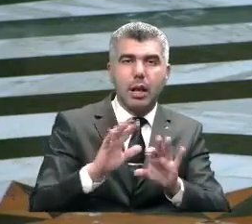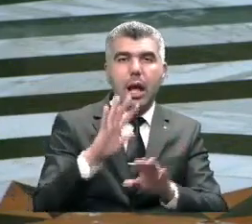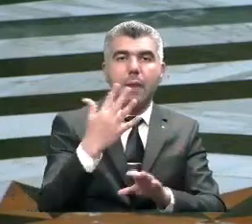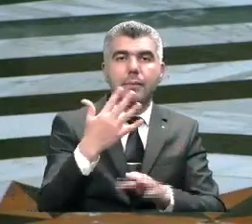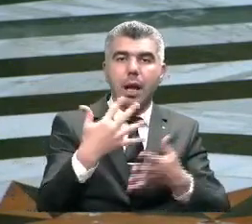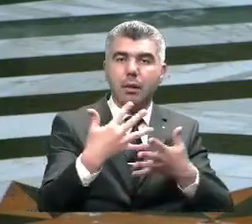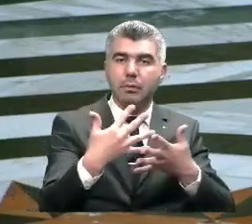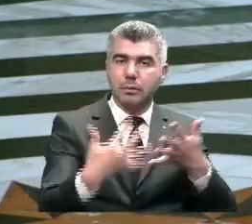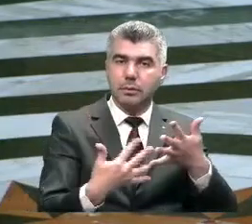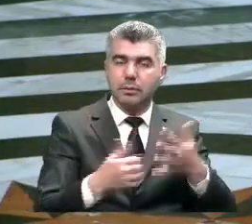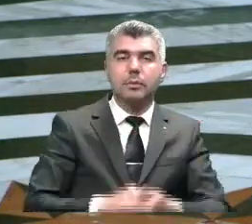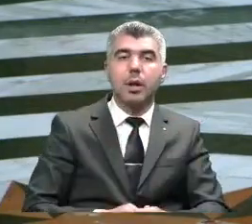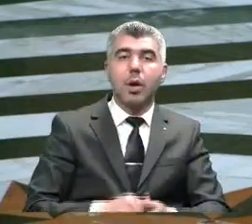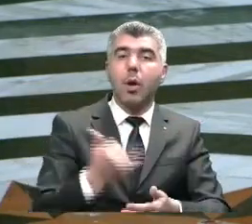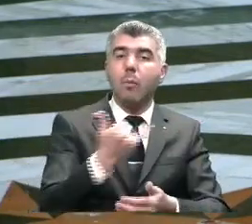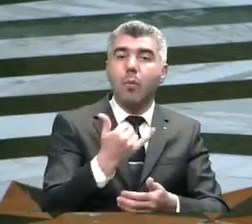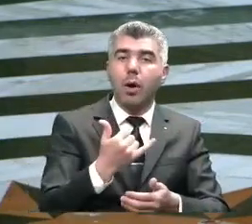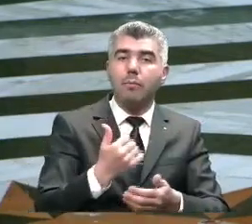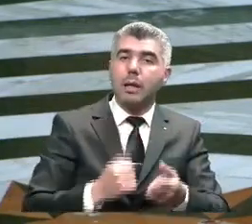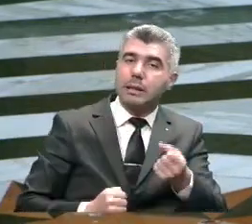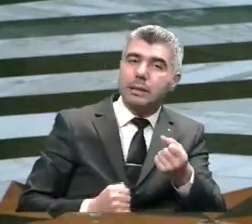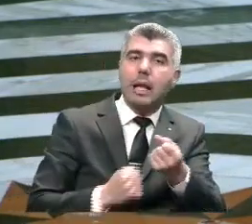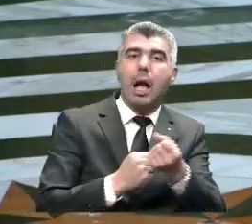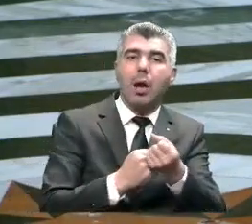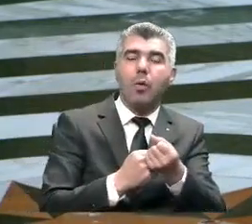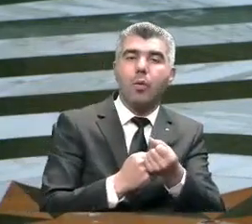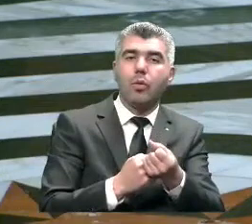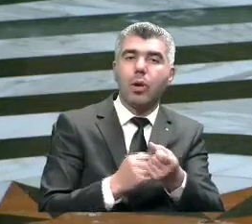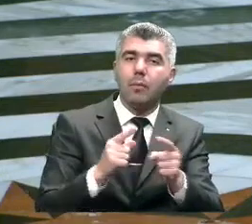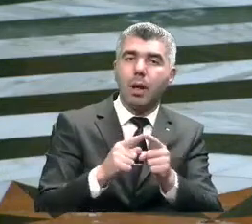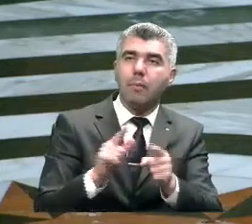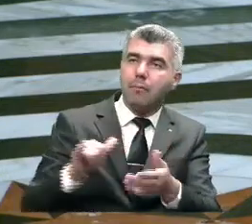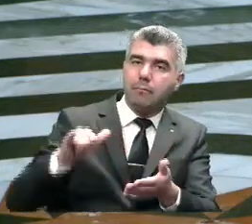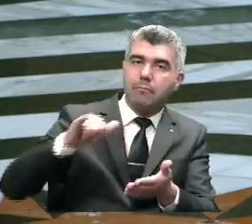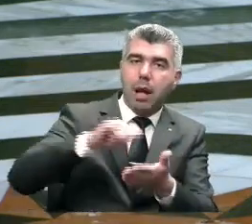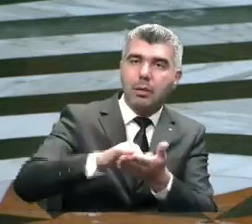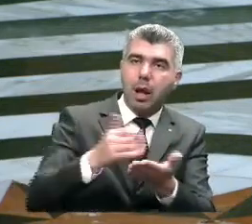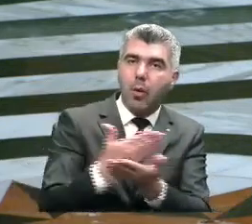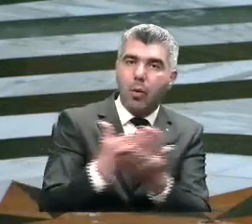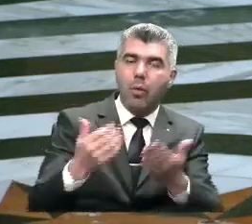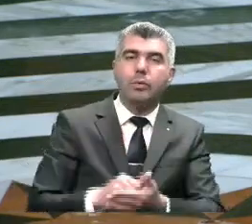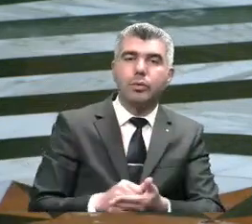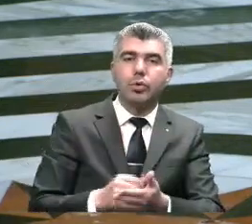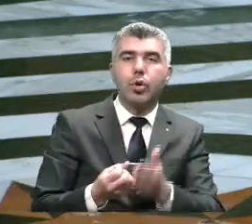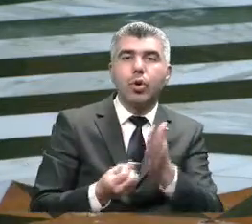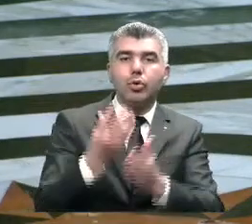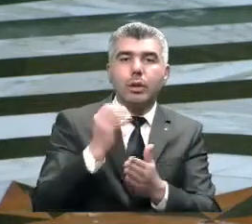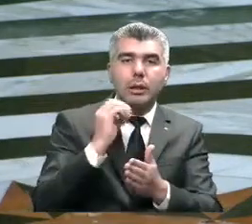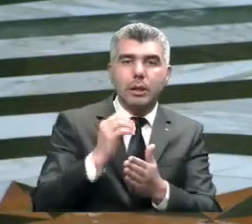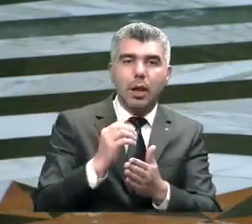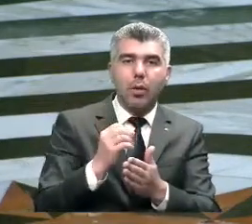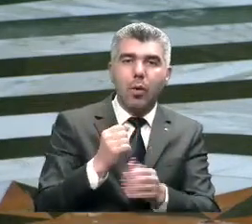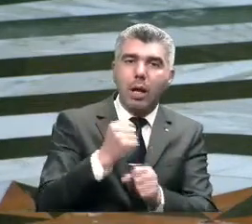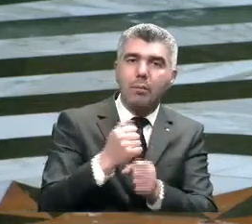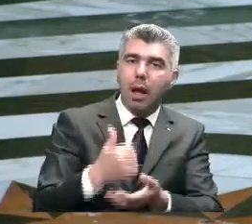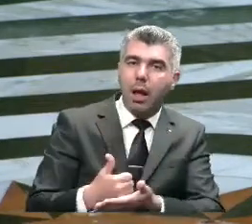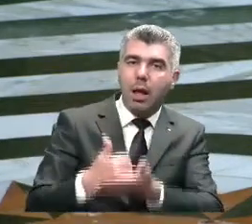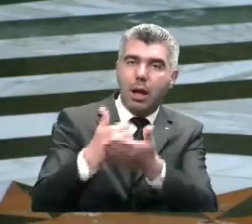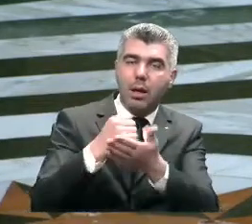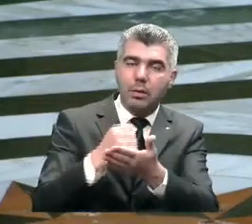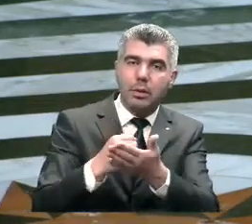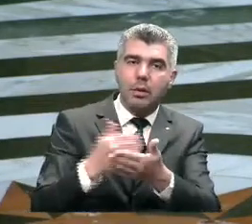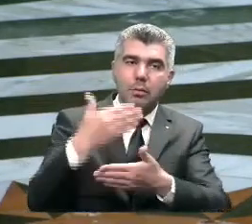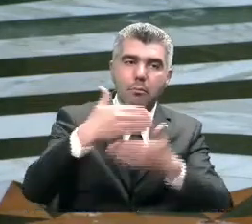المحاور: تعزيز التعاون مع مختلف الفاعلين في قطاع النقل الجوي، الابتكار في تجويد الخدمات، تحسين